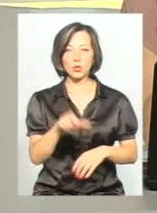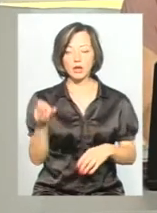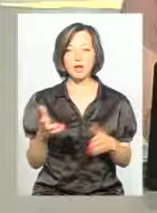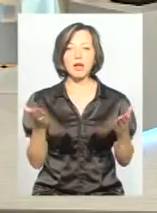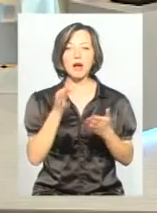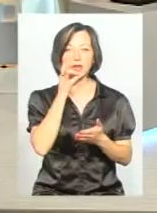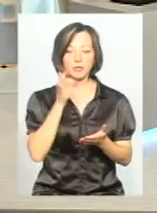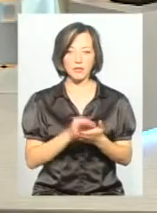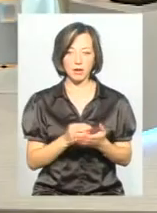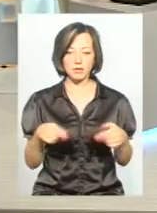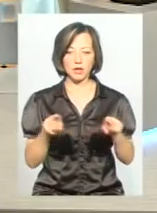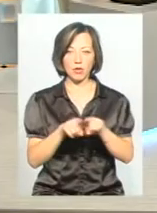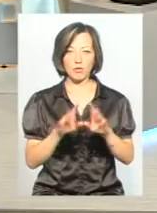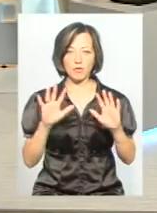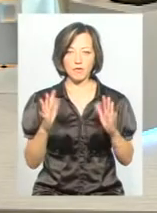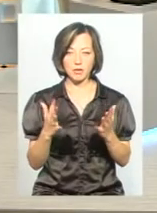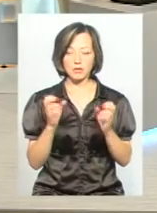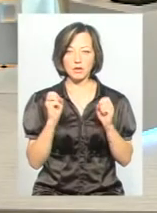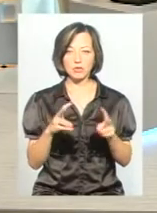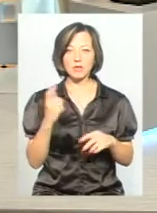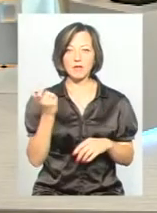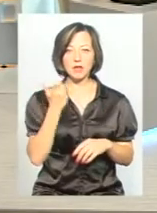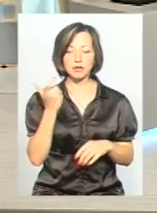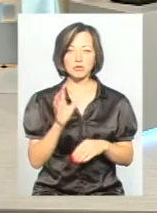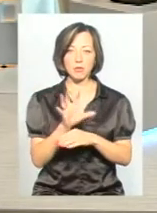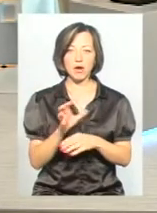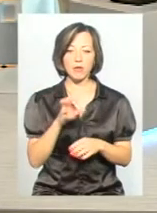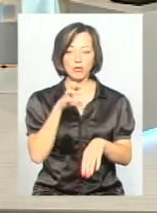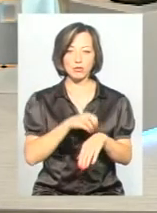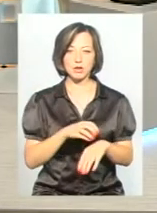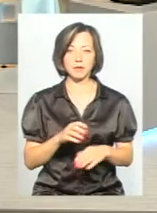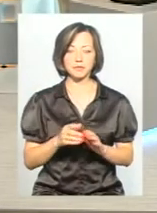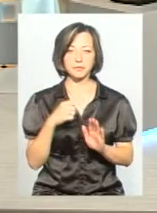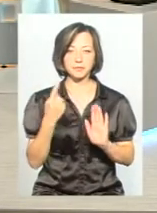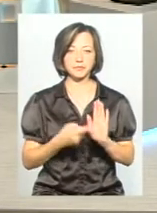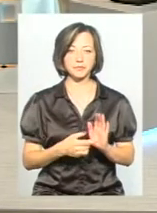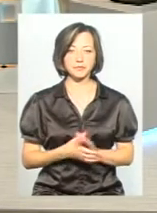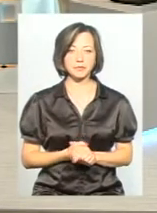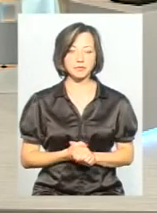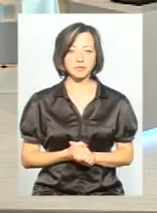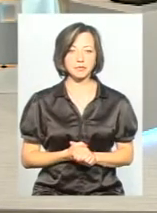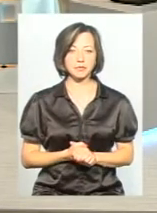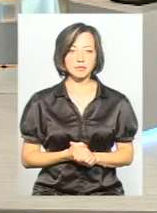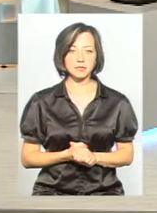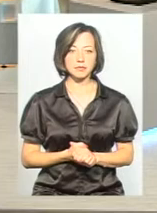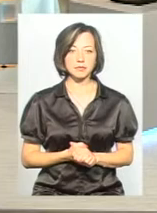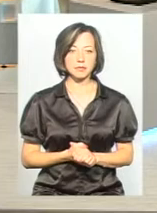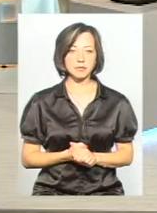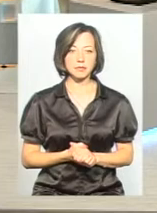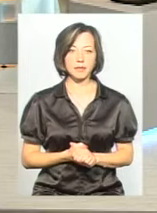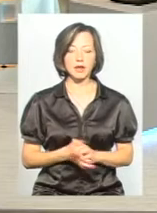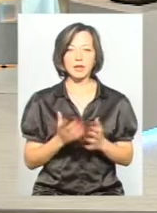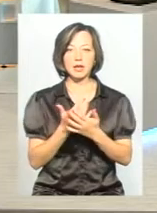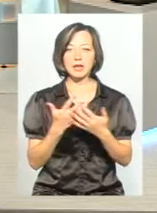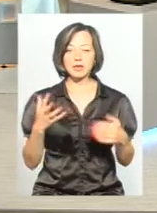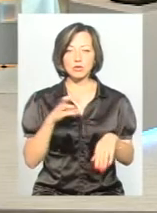яка відповідальність у такому випадку загрожує власнику собаки, яка покусала? Ну, взагалі потрібно розуміти, що є різні покуси,